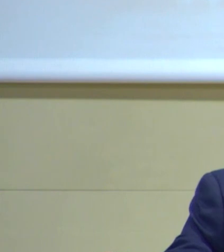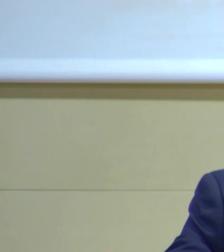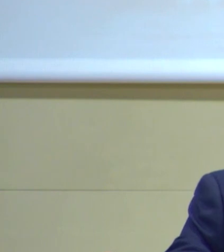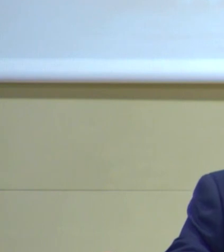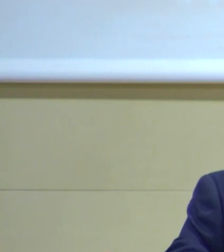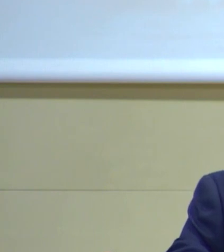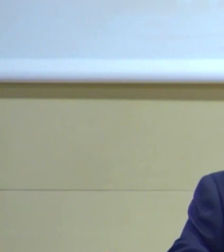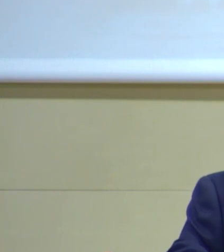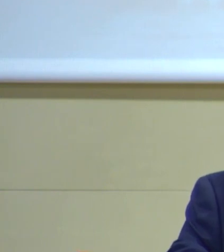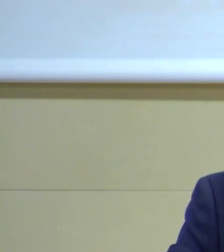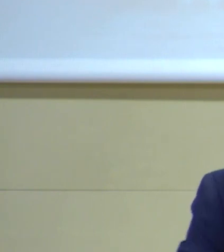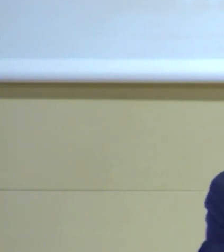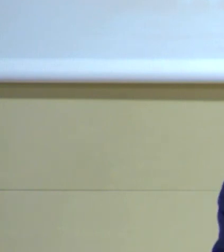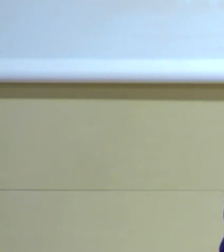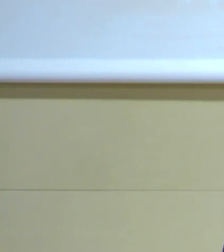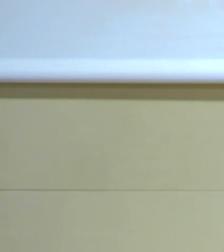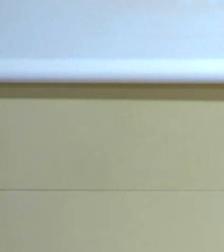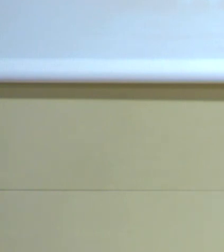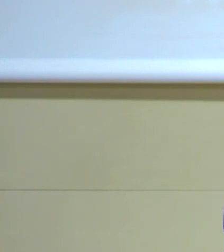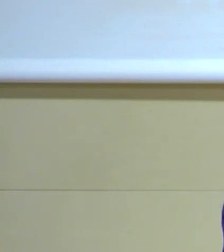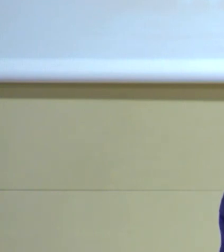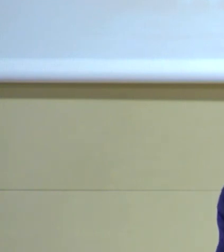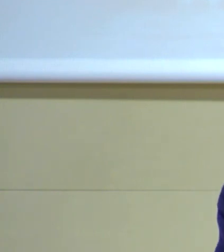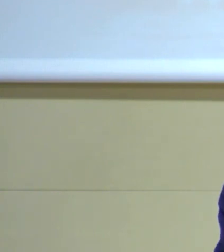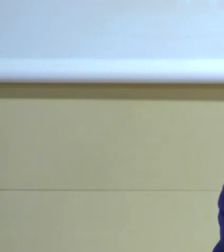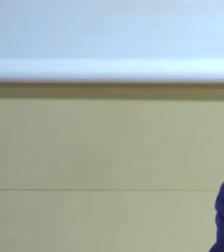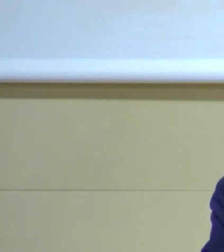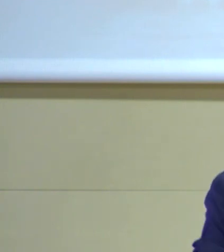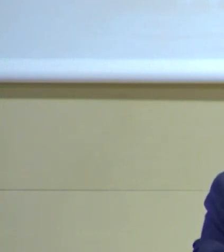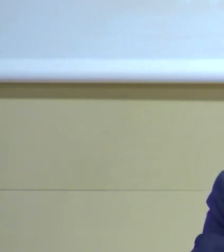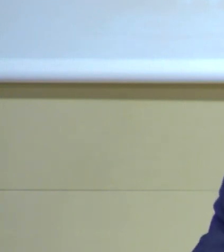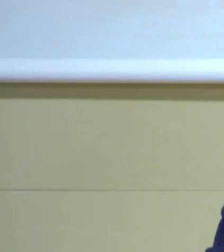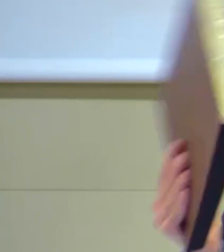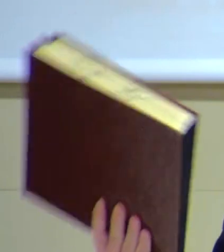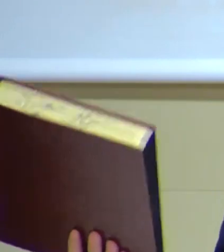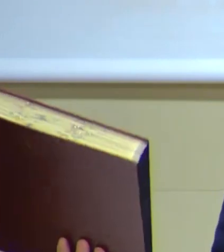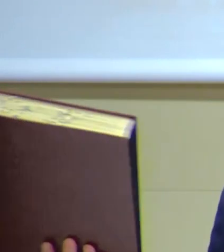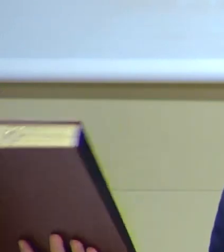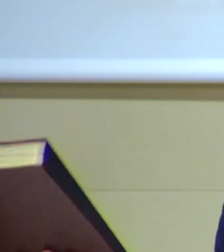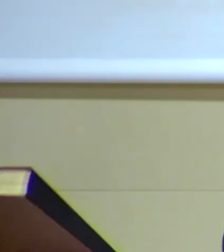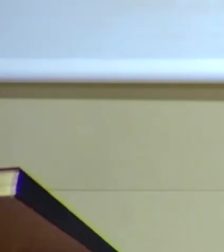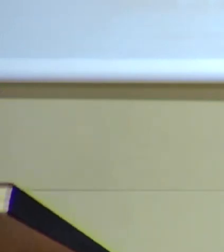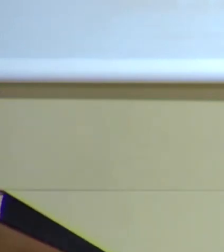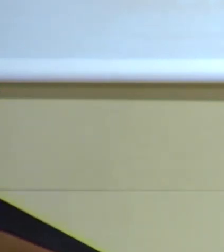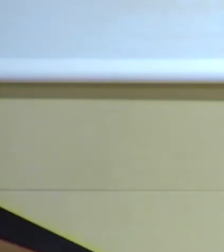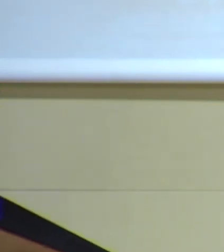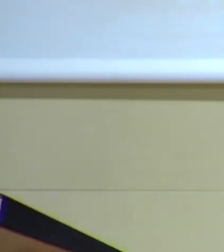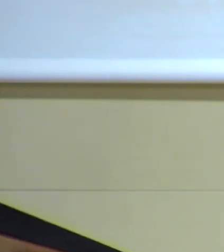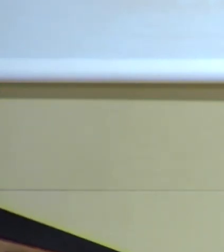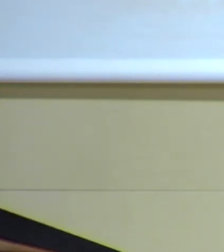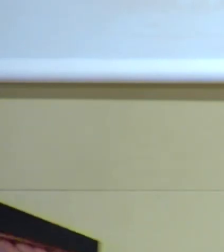l'ordre du jour je vous remercie bonne soirée puisqu'il ya une soirée dans cette nouvelle vie a très